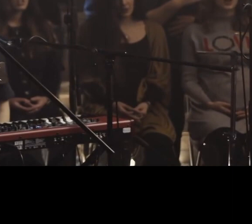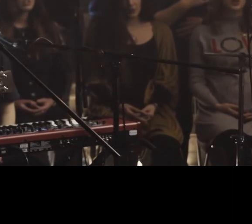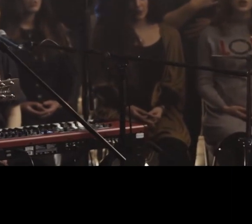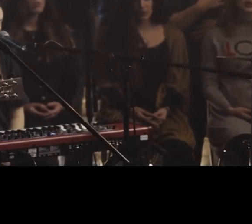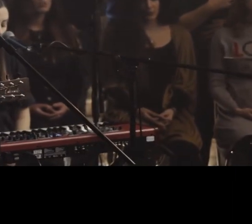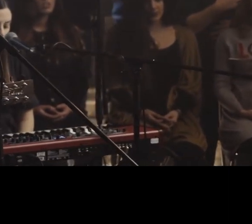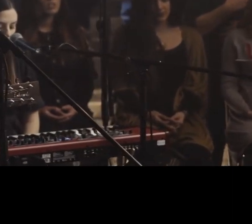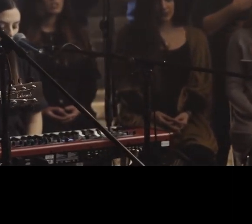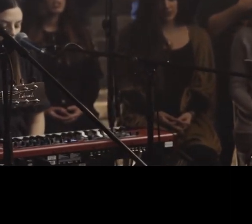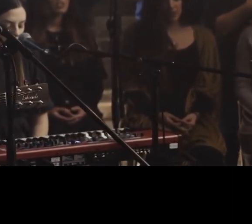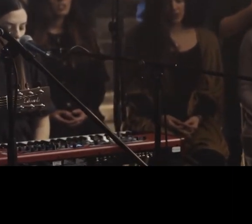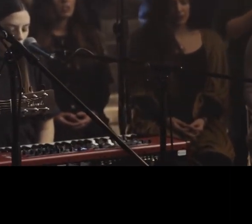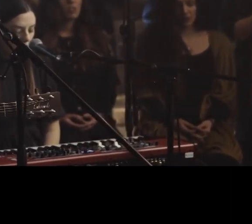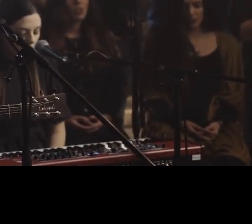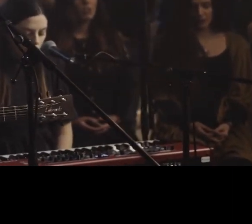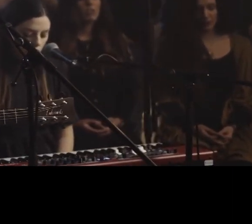kako mi